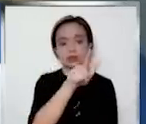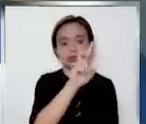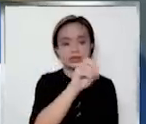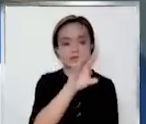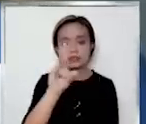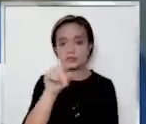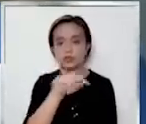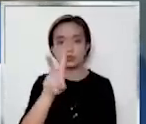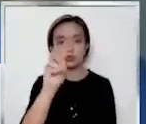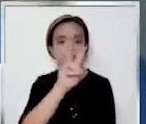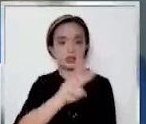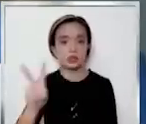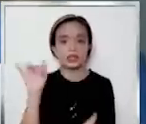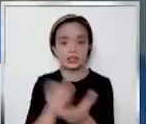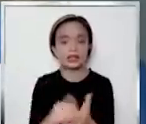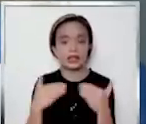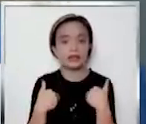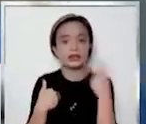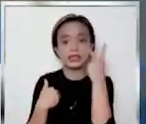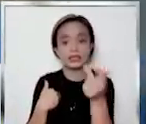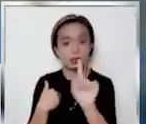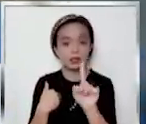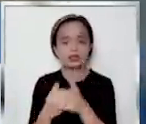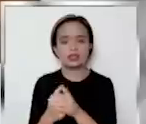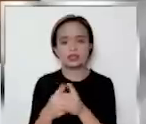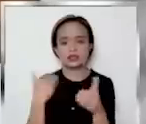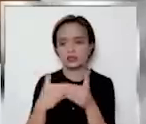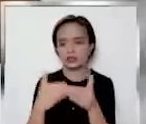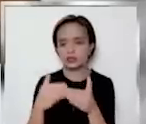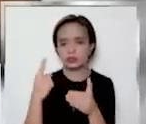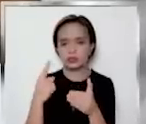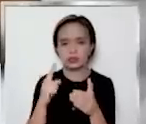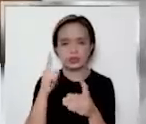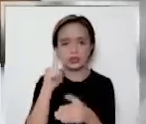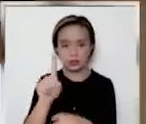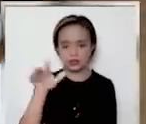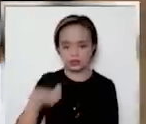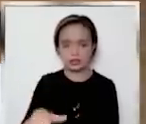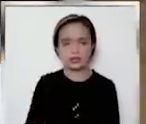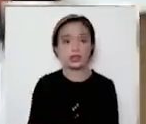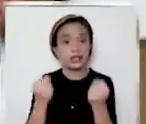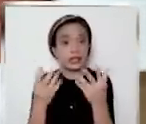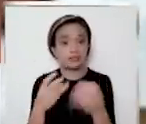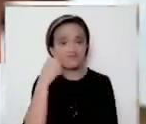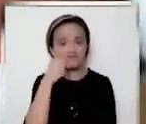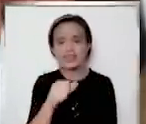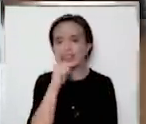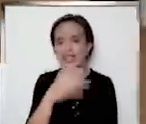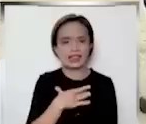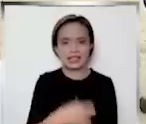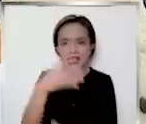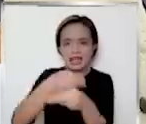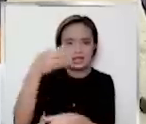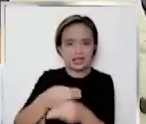yan po yung nakakitaan natin ng almost one child na pagbaba. Marami na rin daw sa mga kababaihan ang ayaw dagdagan ang bilang ng mga